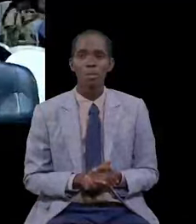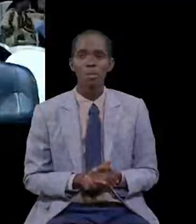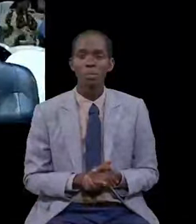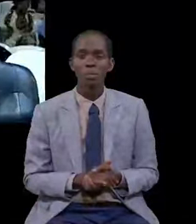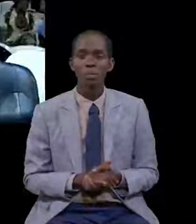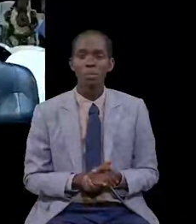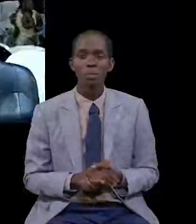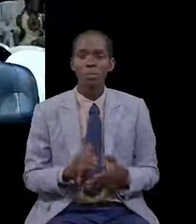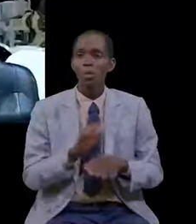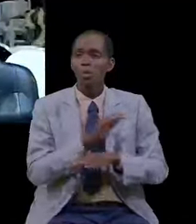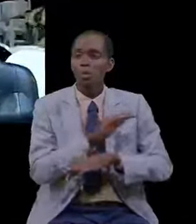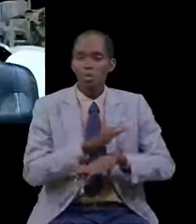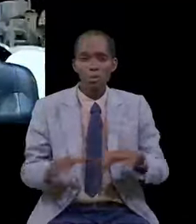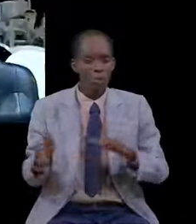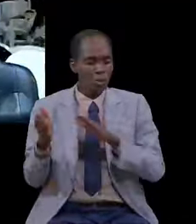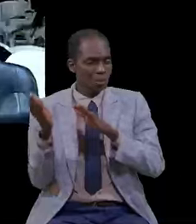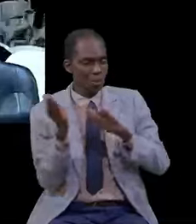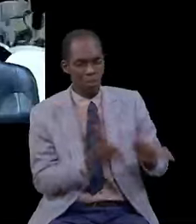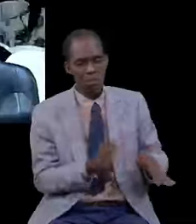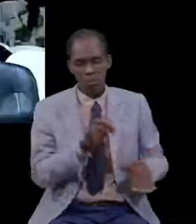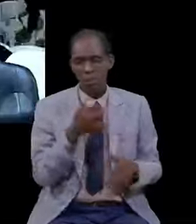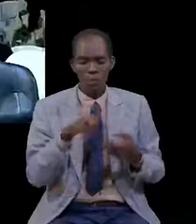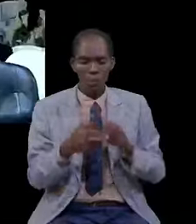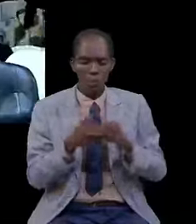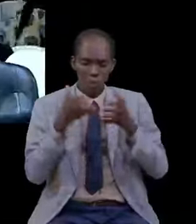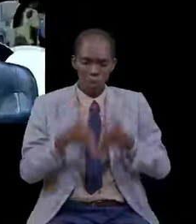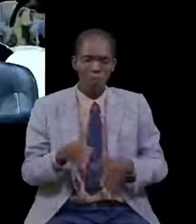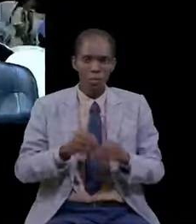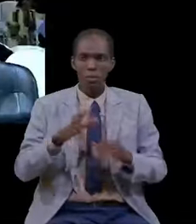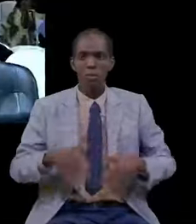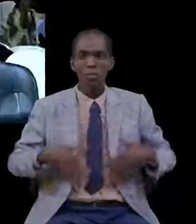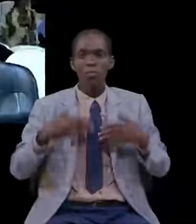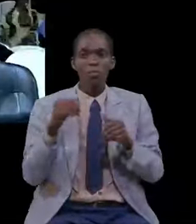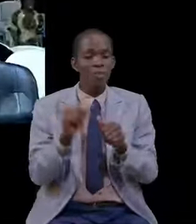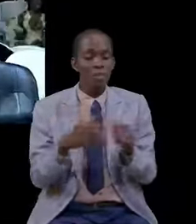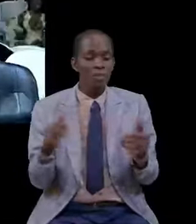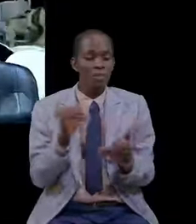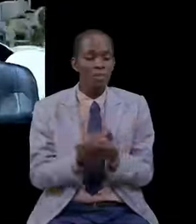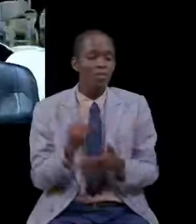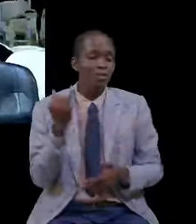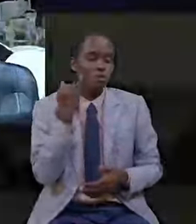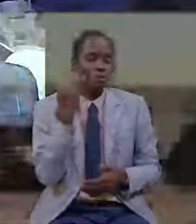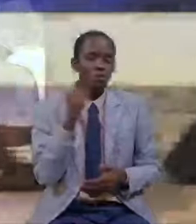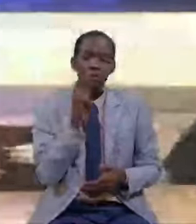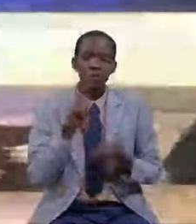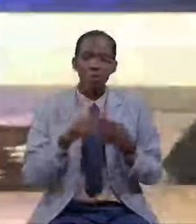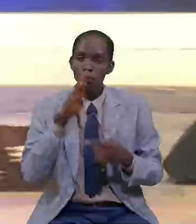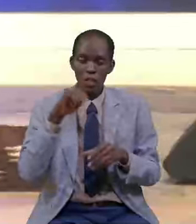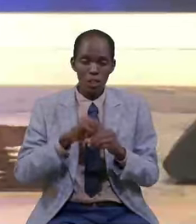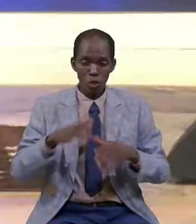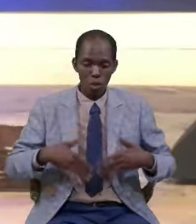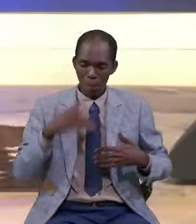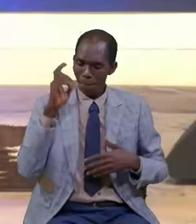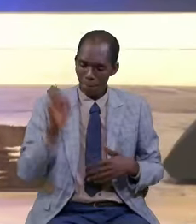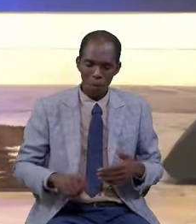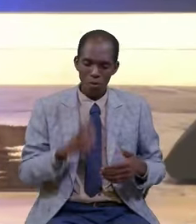Ne laissez aucune pierre non tournée. Tout ce qui ne doit pas se